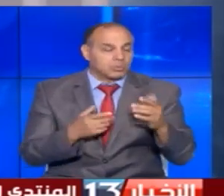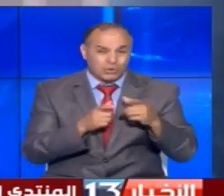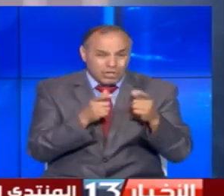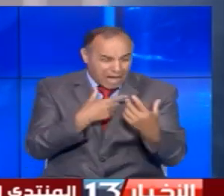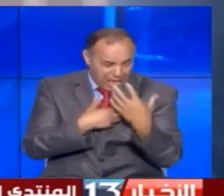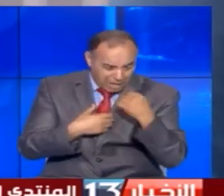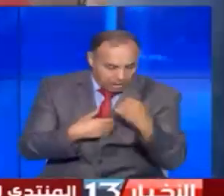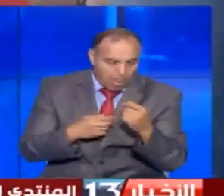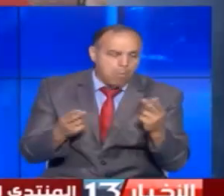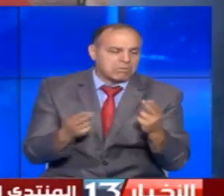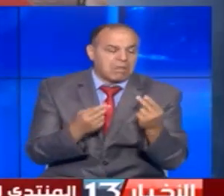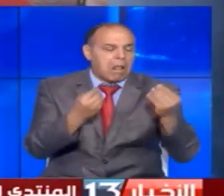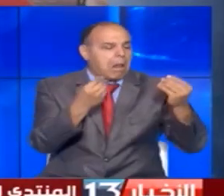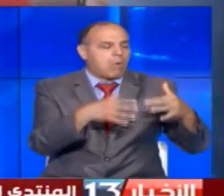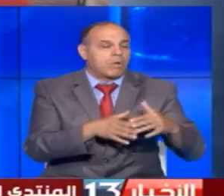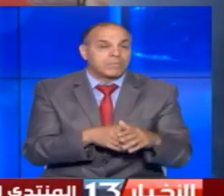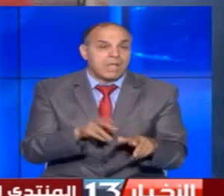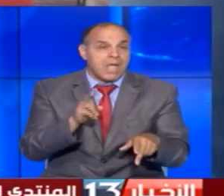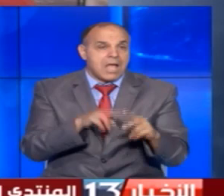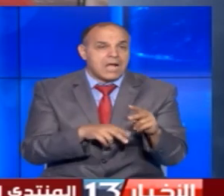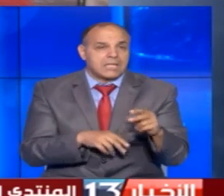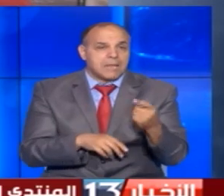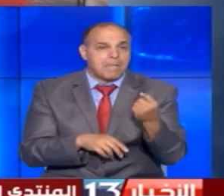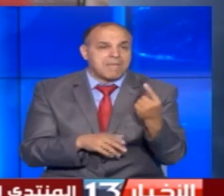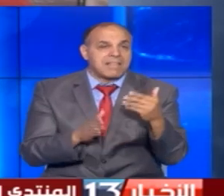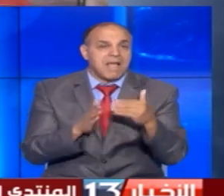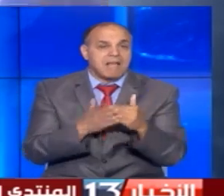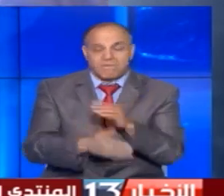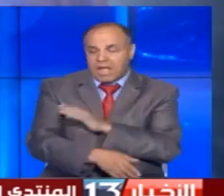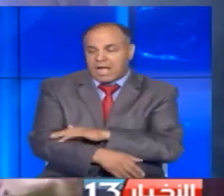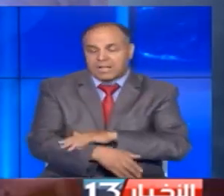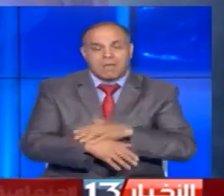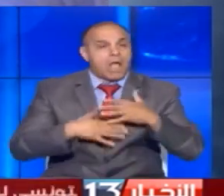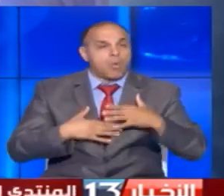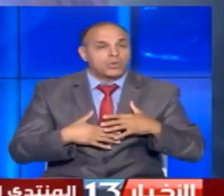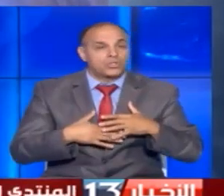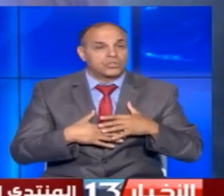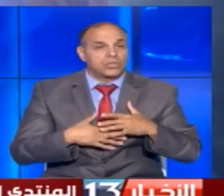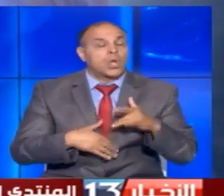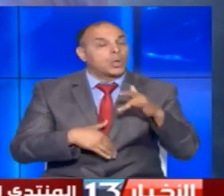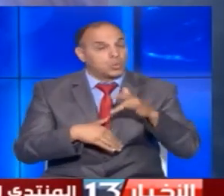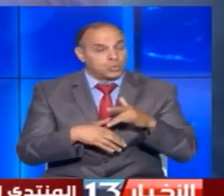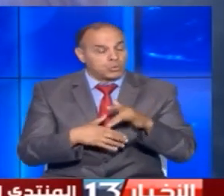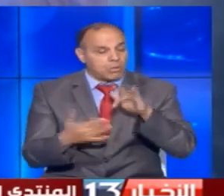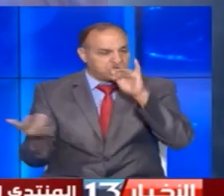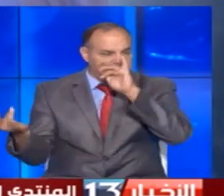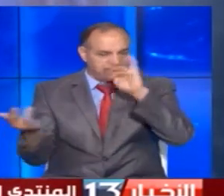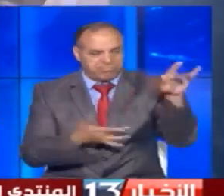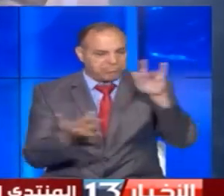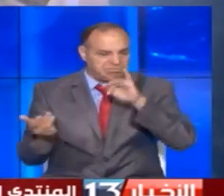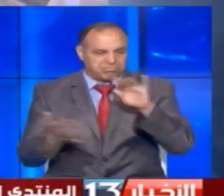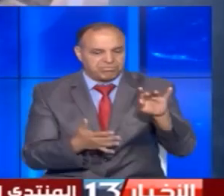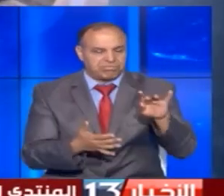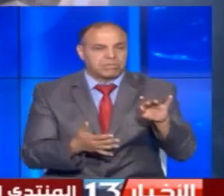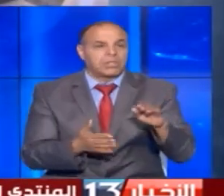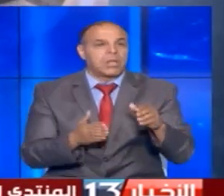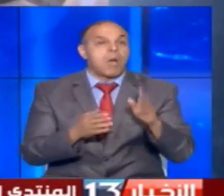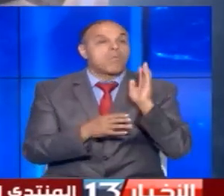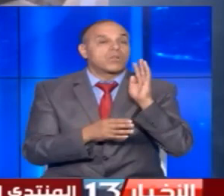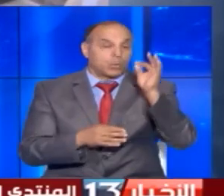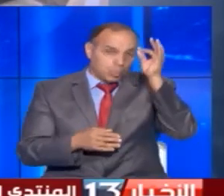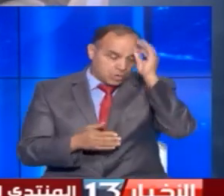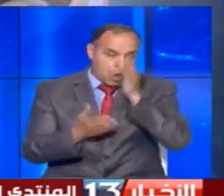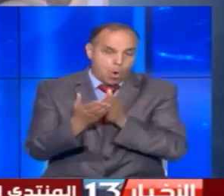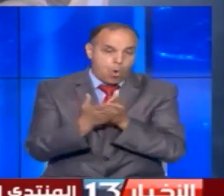ربحيه اكثر من مائه الف عامله في قطاع النسيج تعرضنا لطرد التعسفي وفق المنتدى التونسي للحقوق